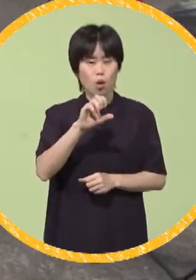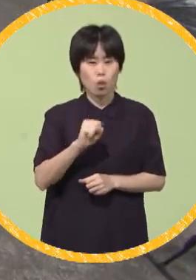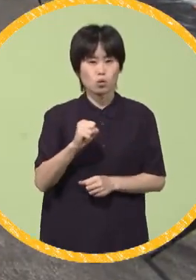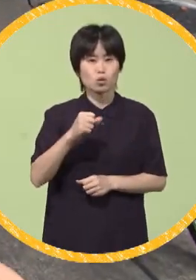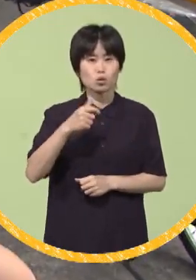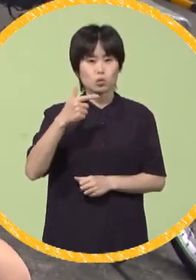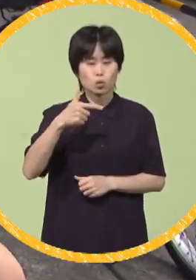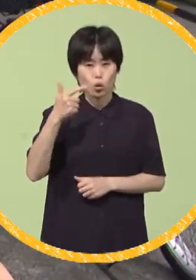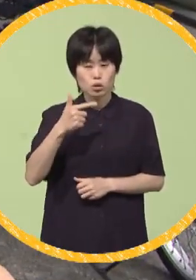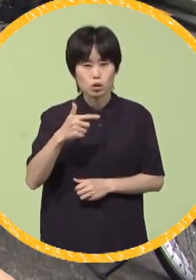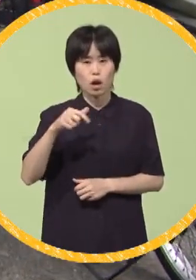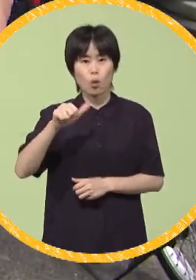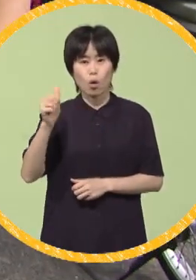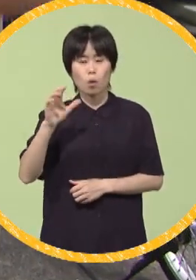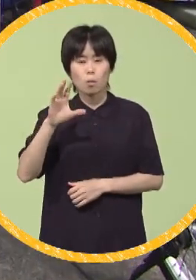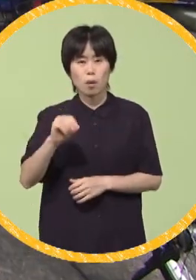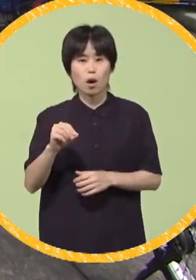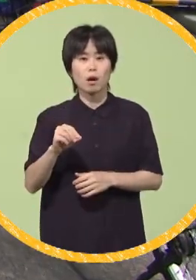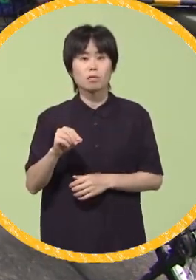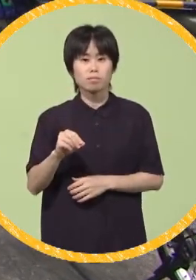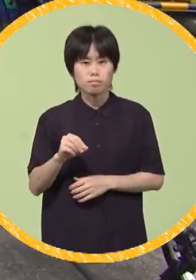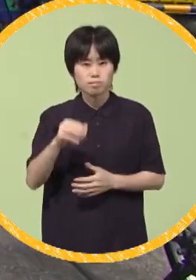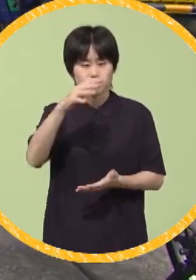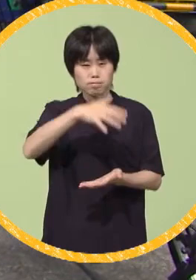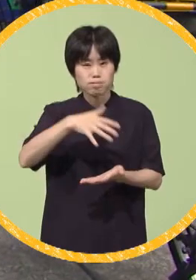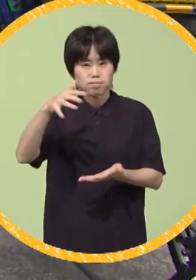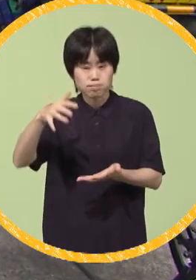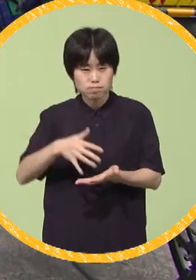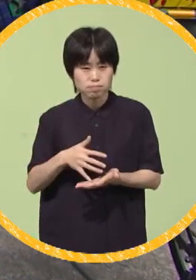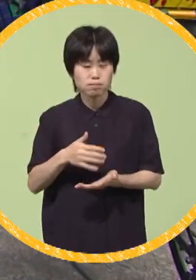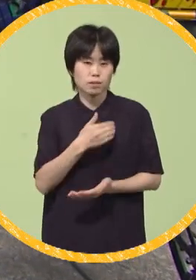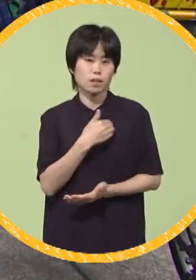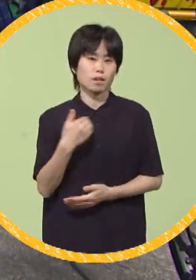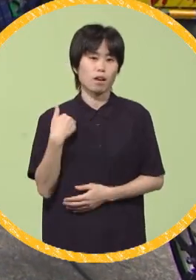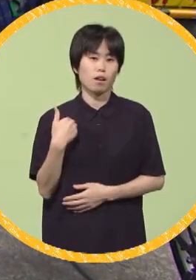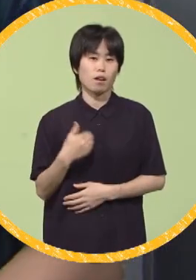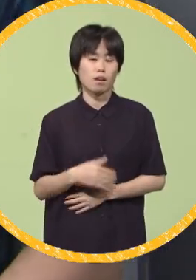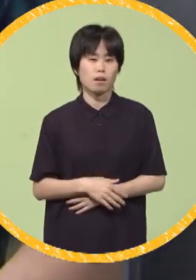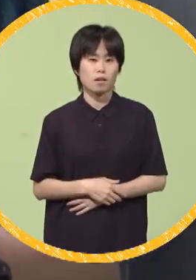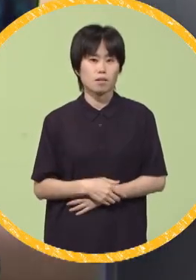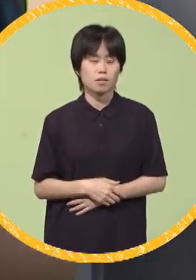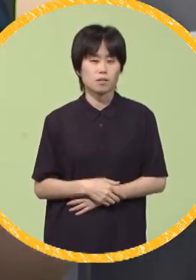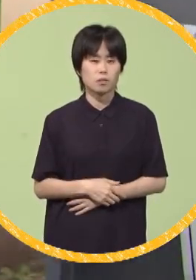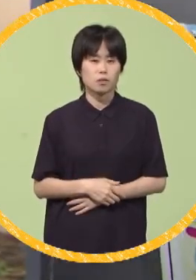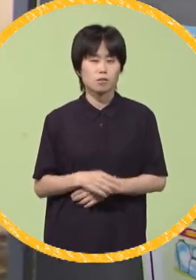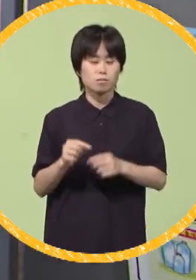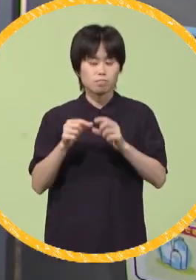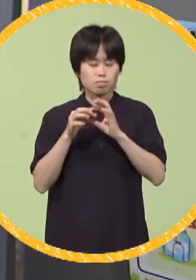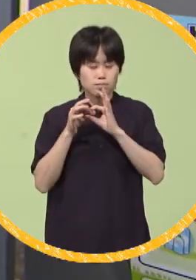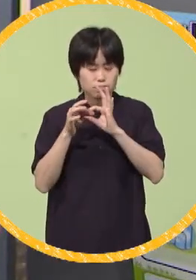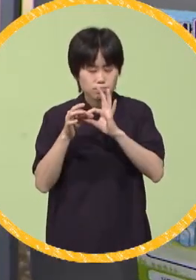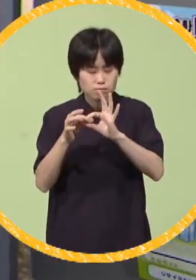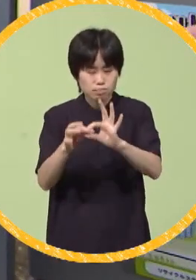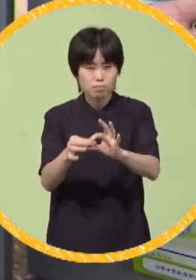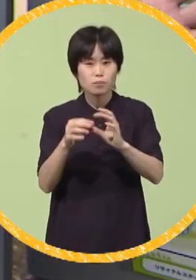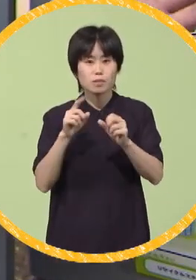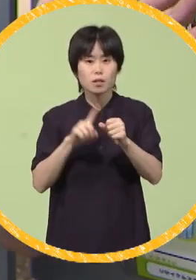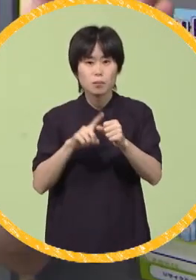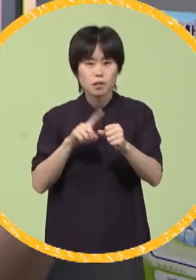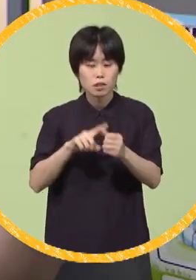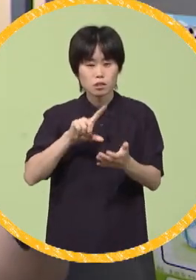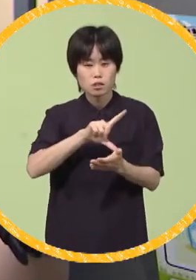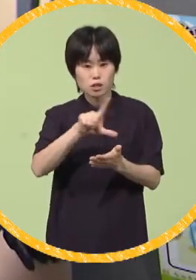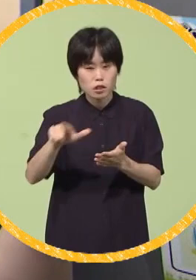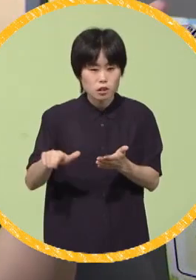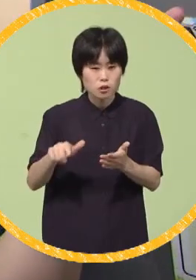本相当お客様のご協力をいただいて回収化することができました。 いやでもこれも長くやってきたから、皆さんが住んでる人が地域の人が